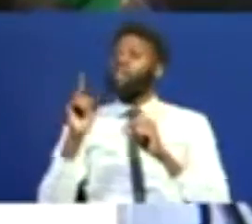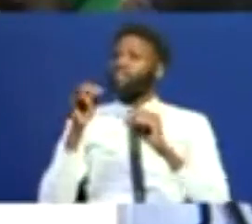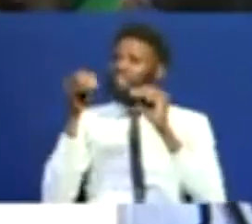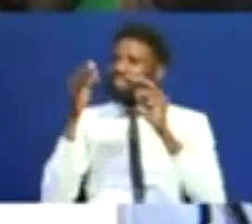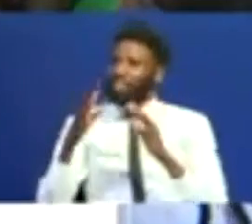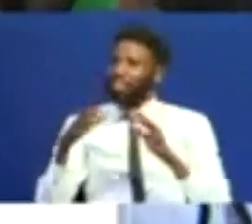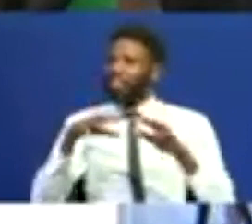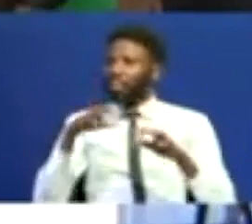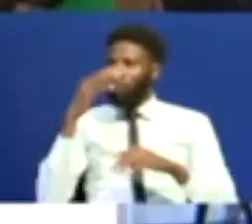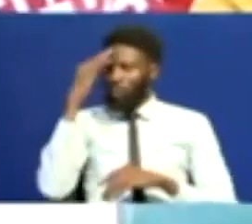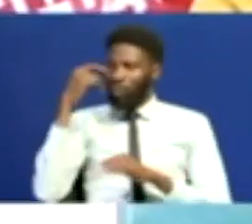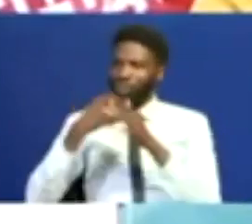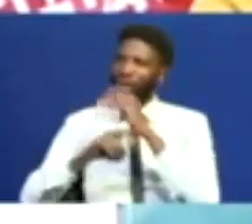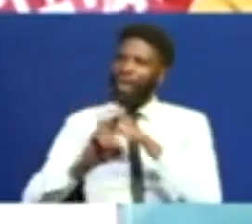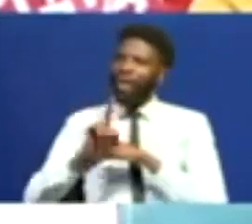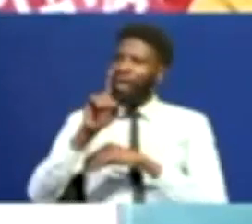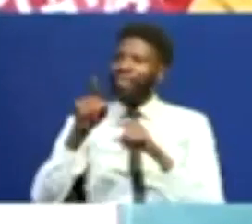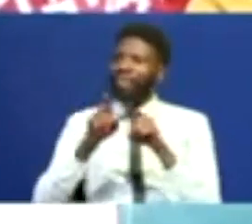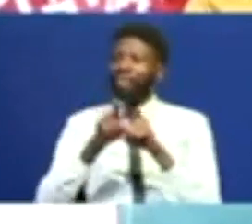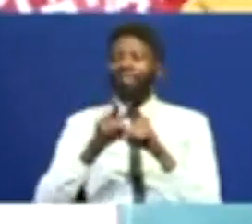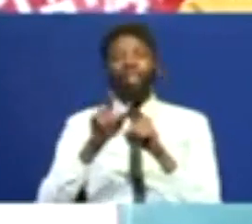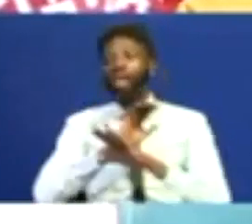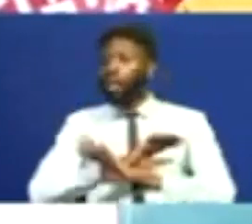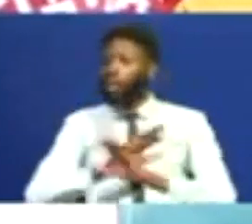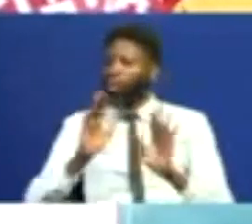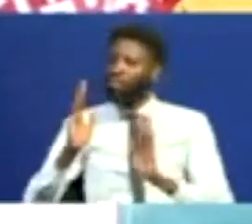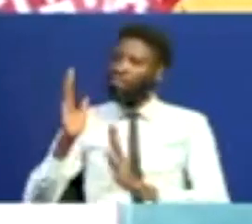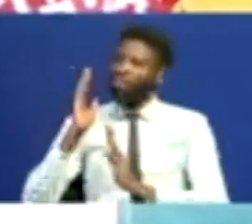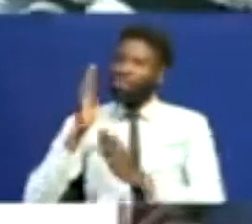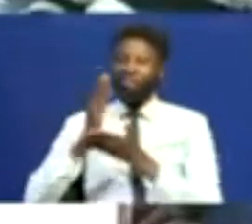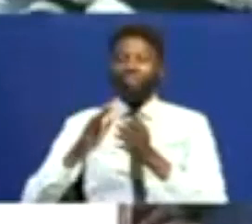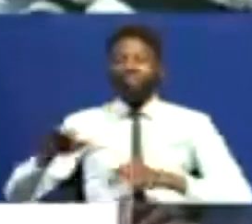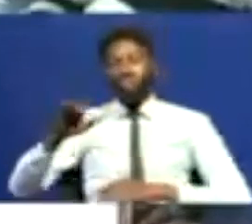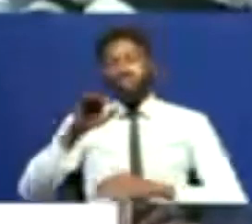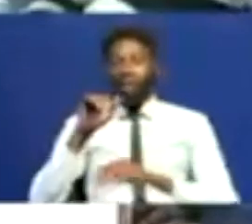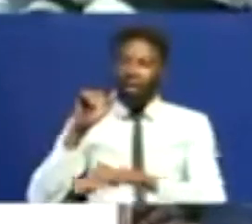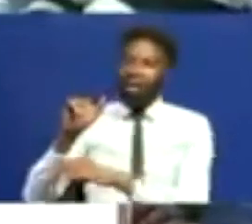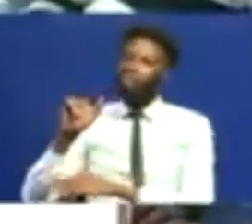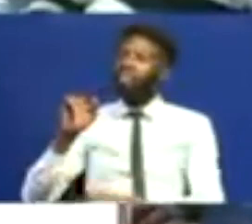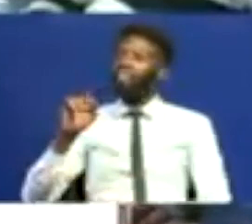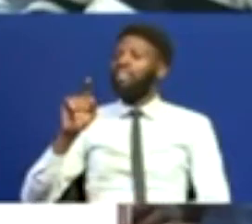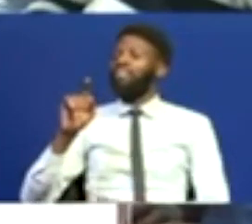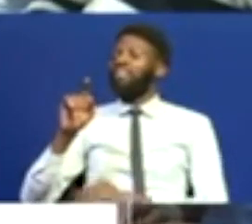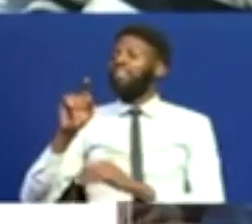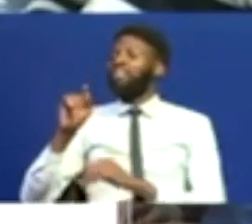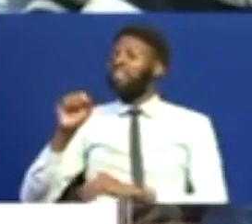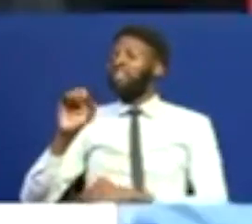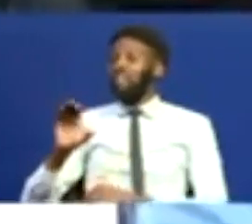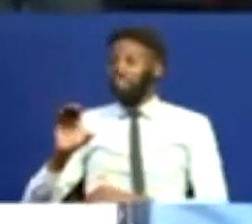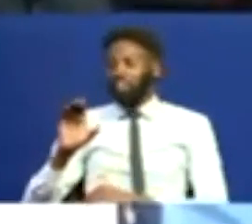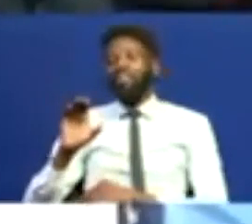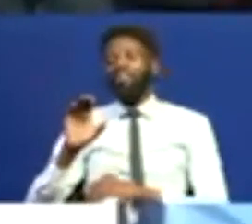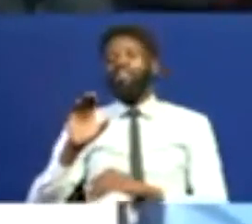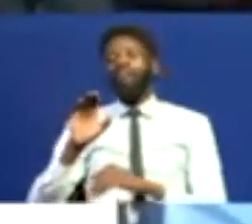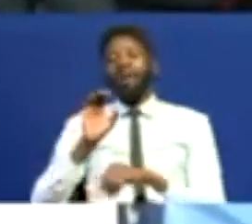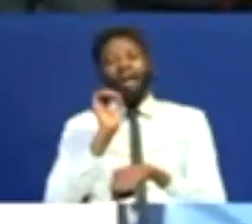na ukosefu wa usalama katika baadhi ya maeneo, huku akitoa wito kwa tume ya kuajiri walimu nchini kuishauri serikali kutangaza Nairobi